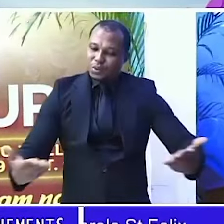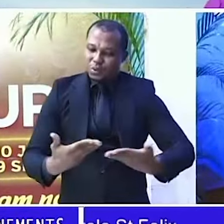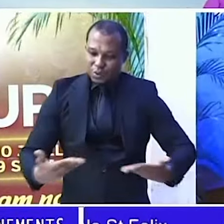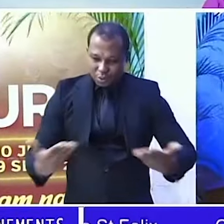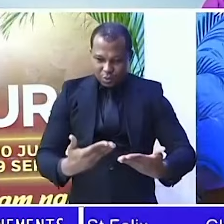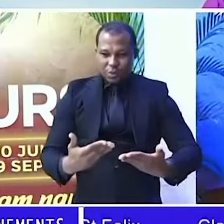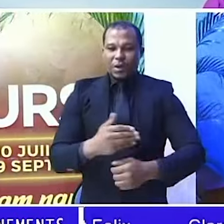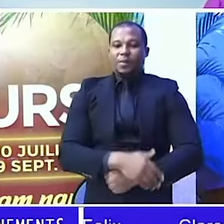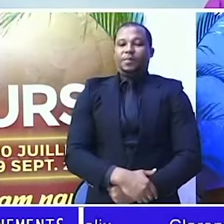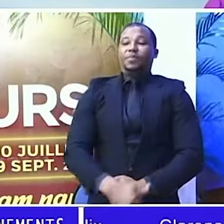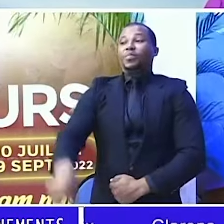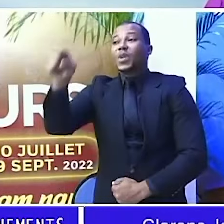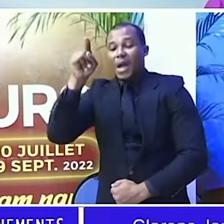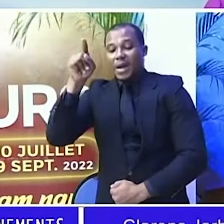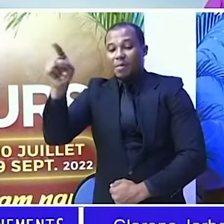moi,